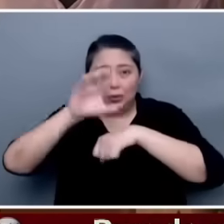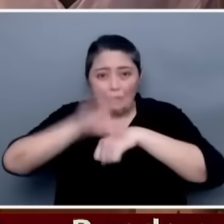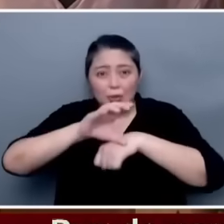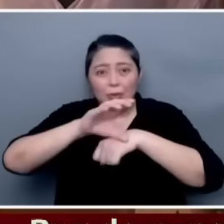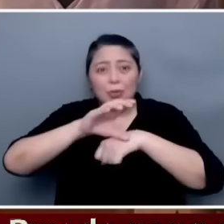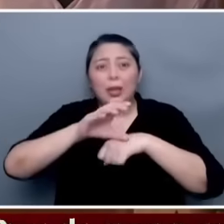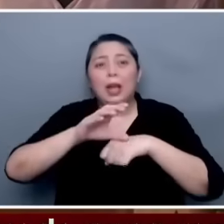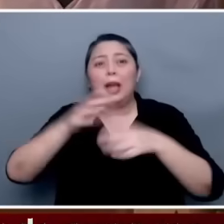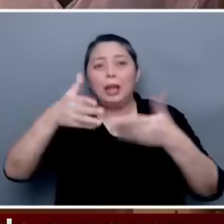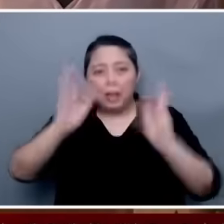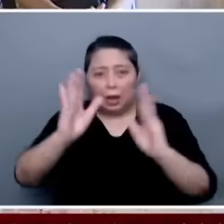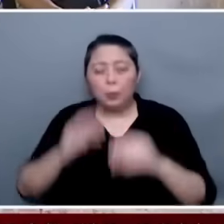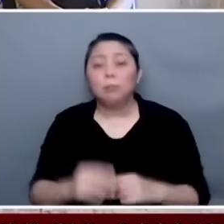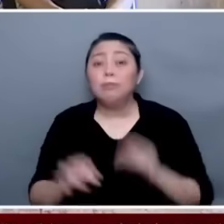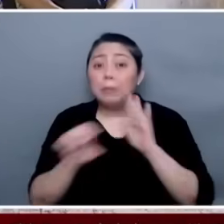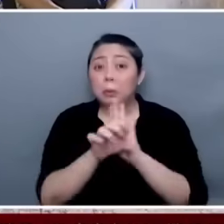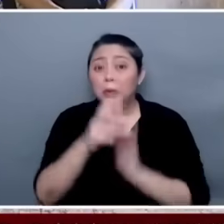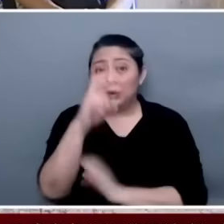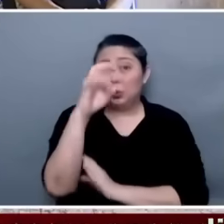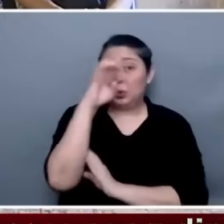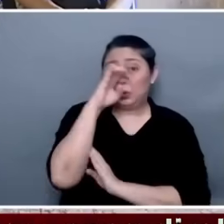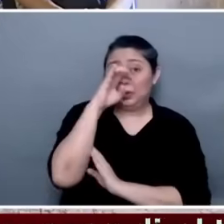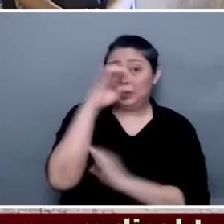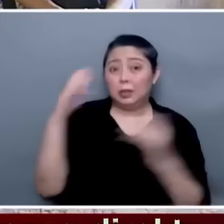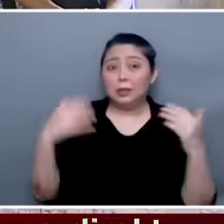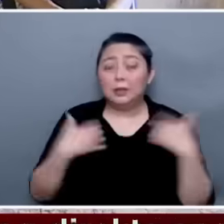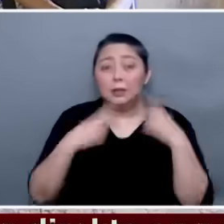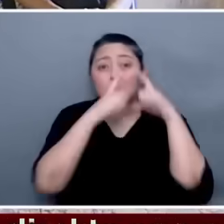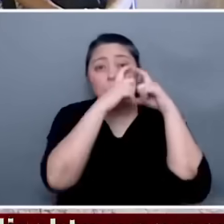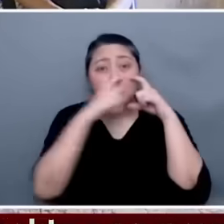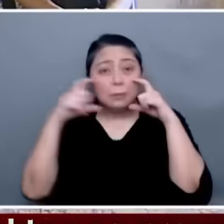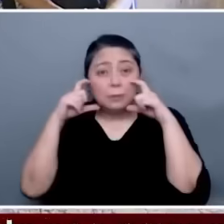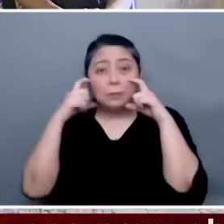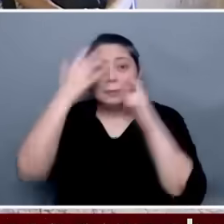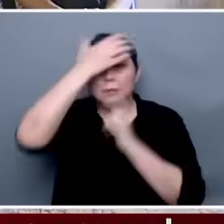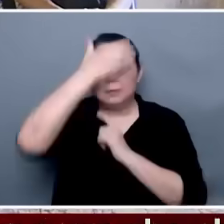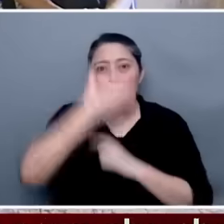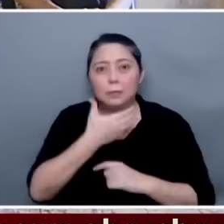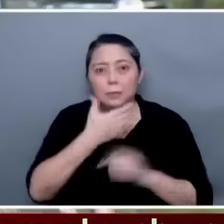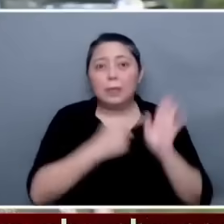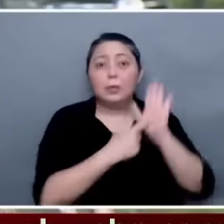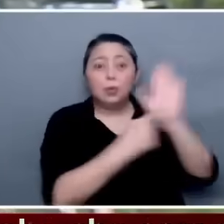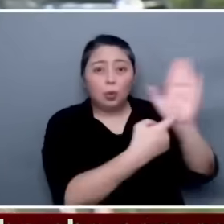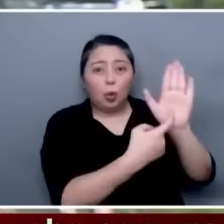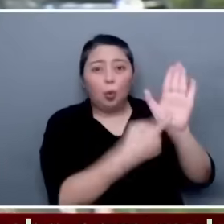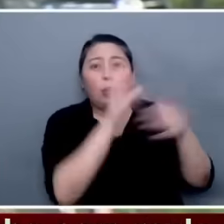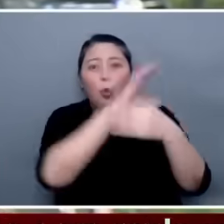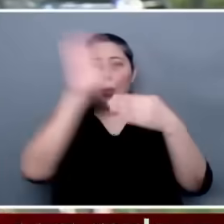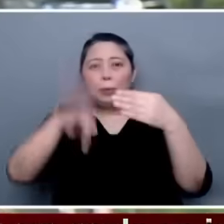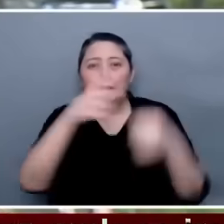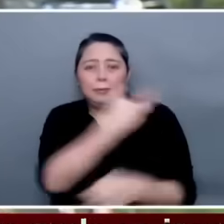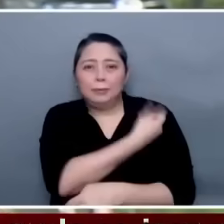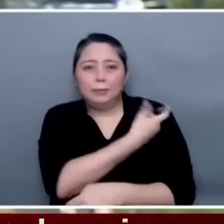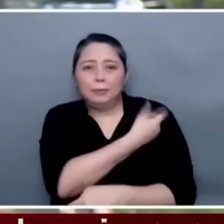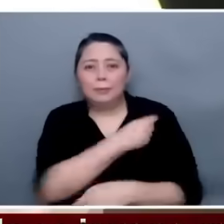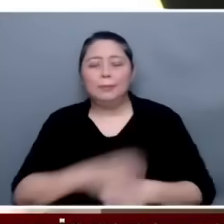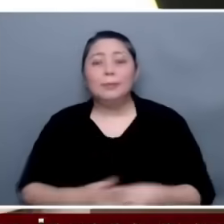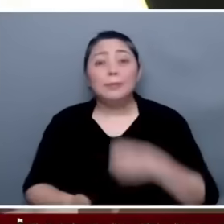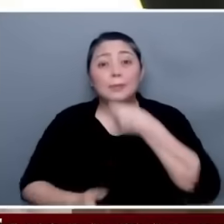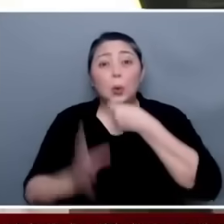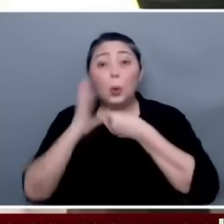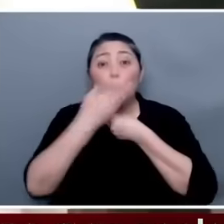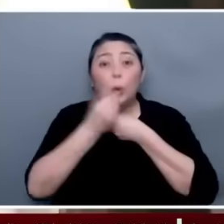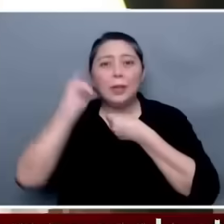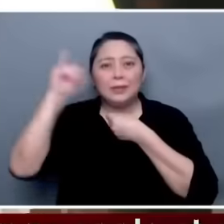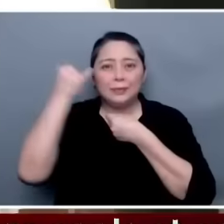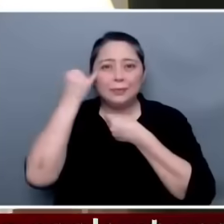ng face mask at face shield at pagpapakita ng vaccination card. Jervis Manahan, ABS-CBN